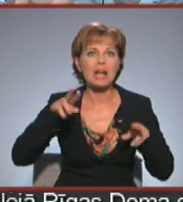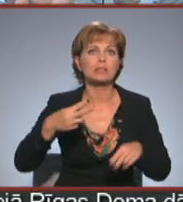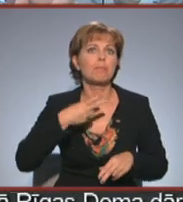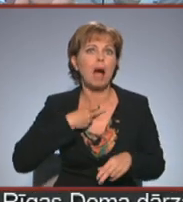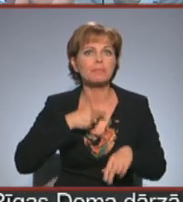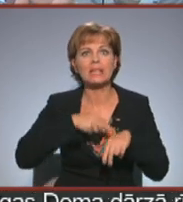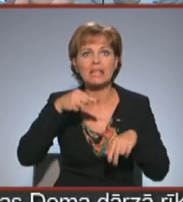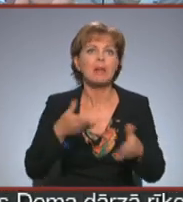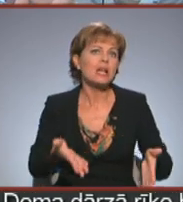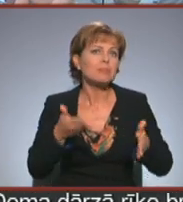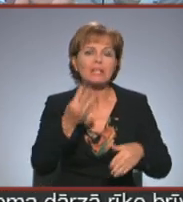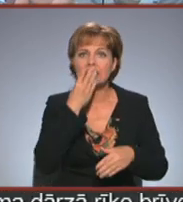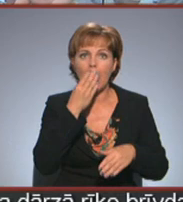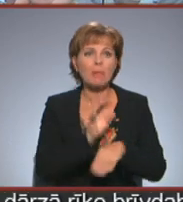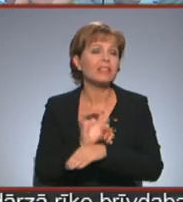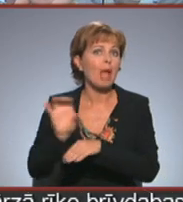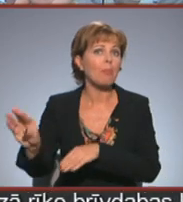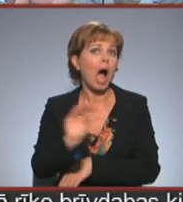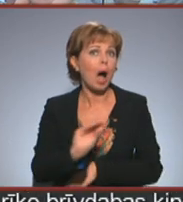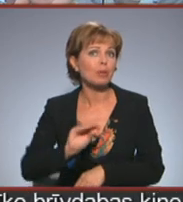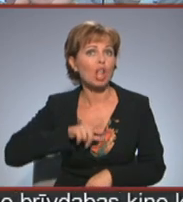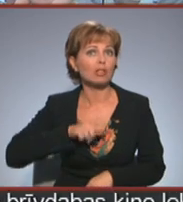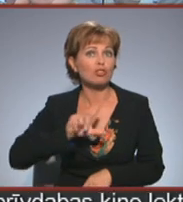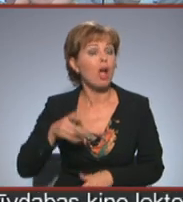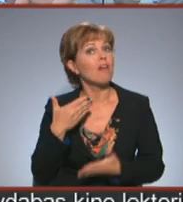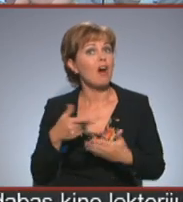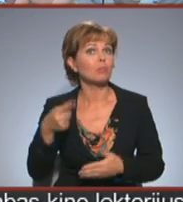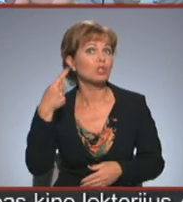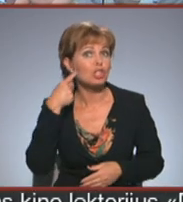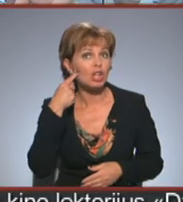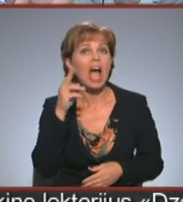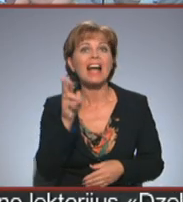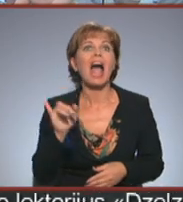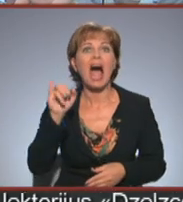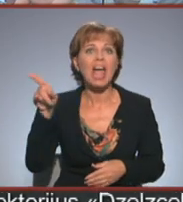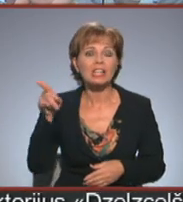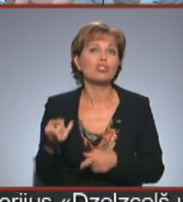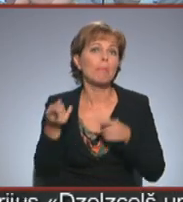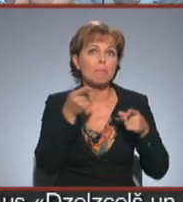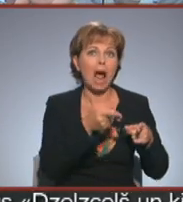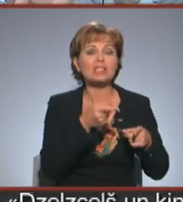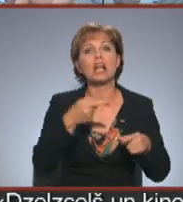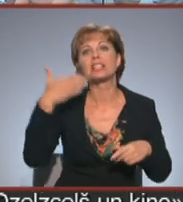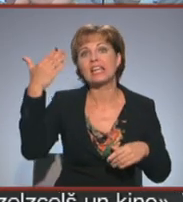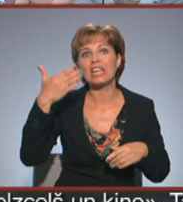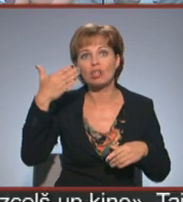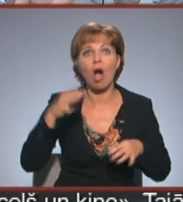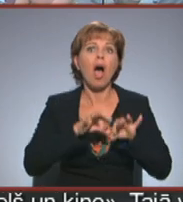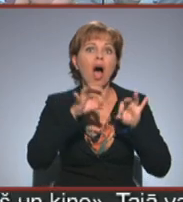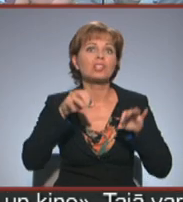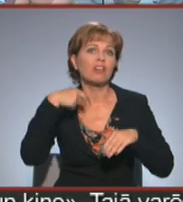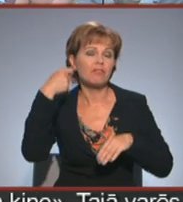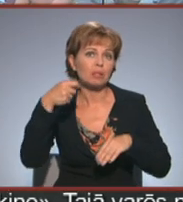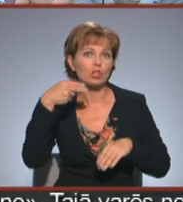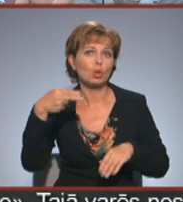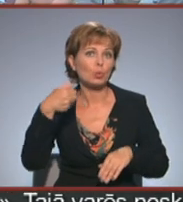staļinisma deportācija apraksts latviešu literatūrā. Varbūt jau esat dzirdējuši, ka režisors Viesturs Kairis to grasās pārcelt uz kinoekrāna. Nu pat ir atsākusies filmēšana